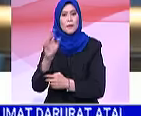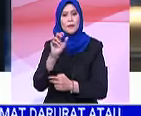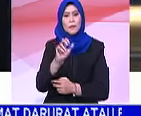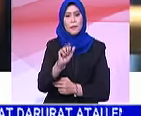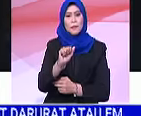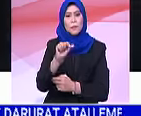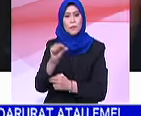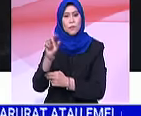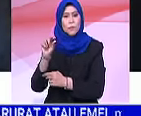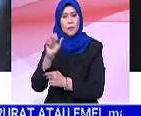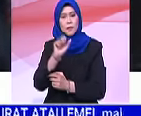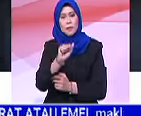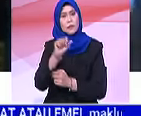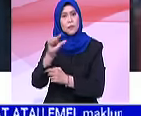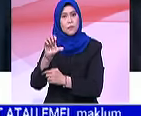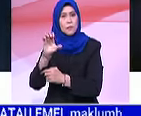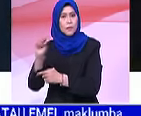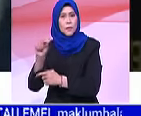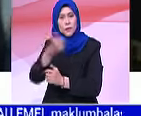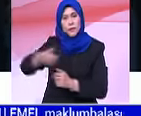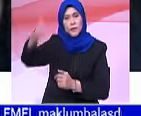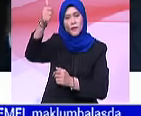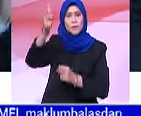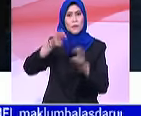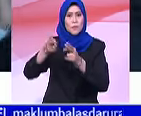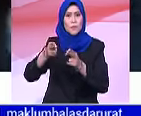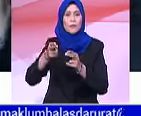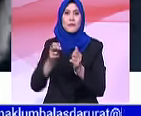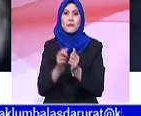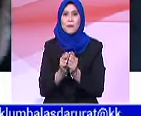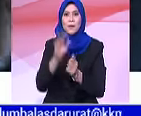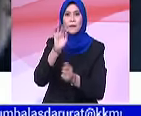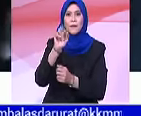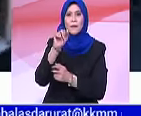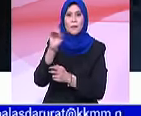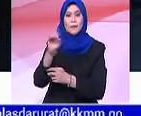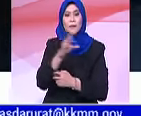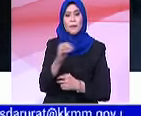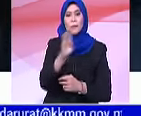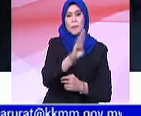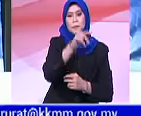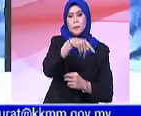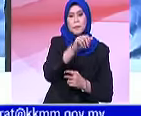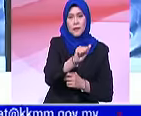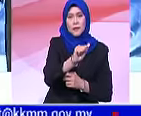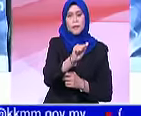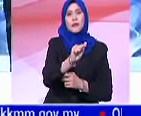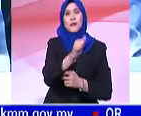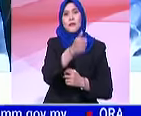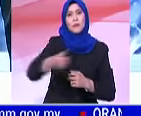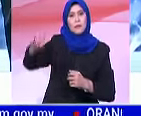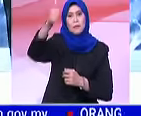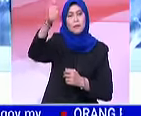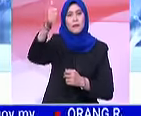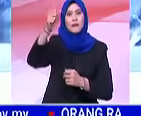ACG diwakili oleh pengarah urusannya Muhammad Faris Nik Ahmad Azman, manakala BPASB diwakili oleh pengarah